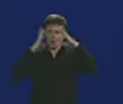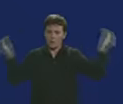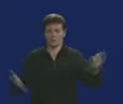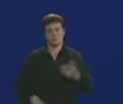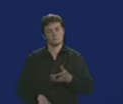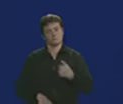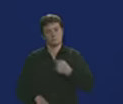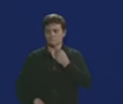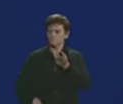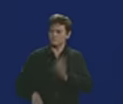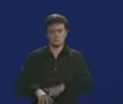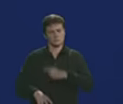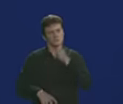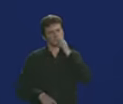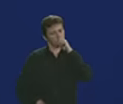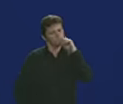appel scandaleux.